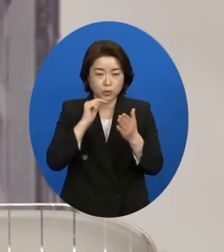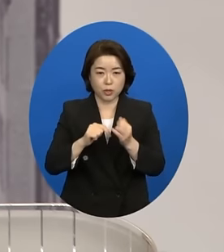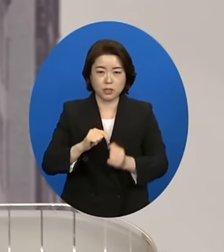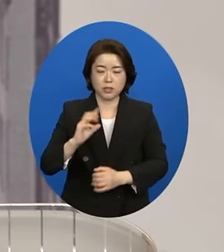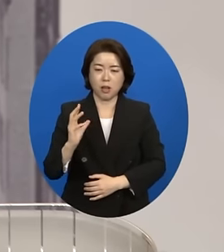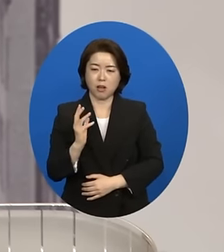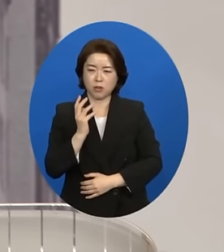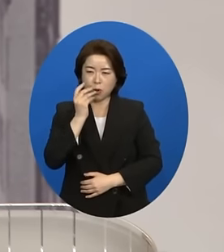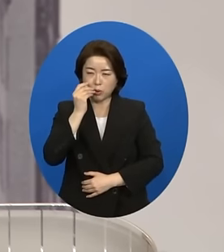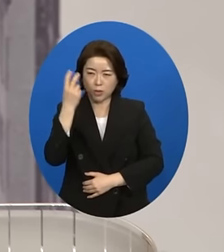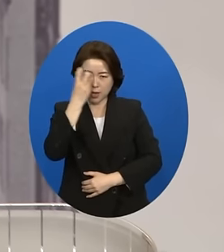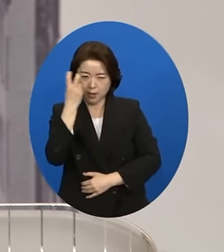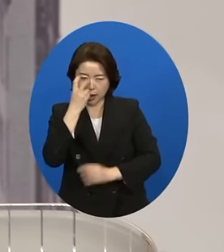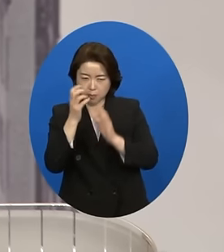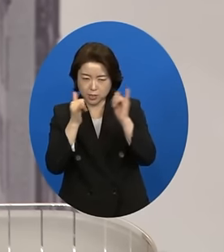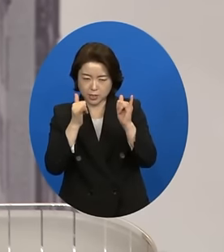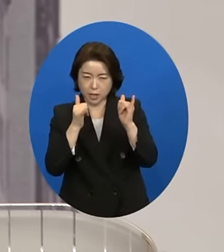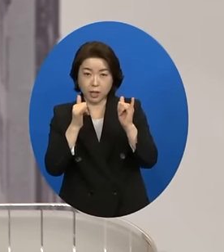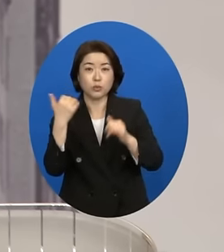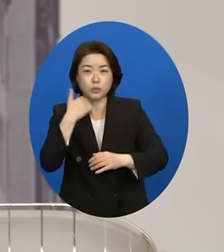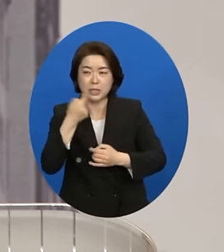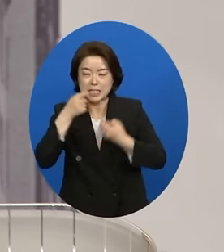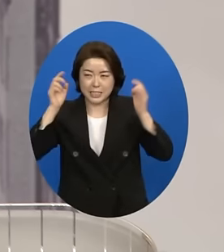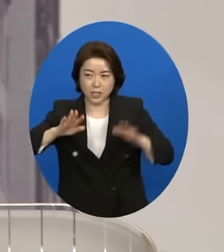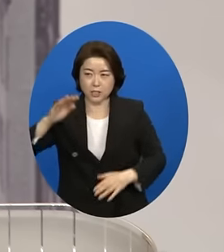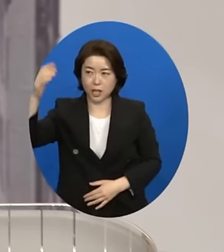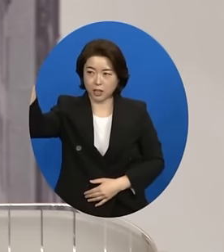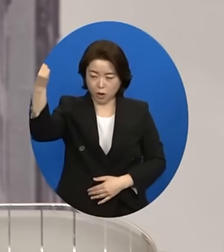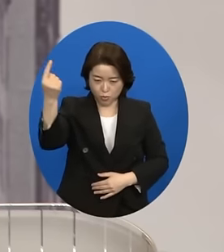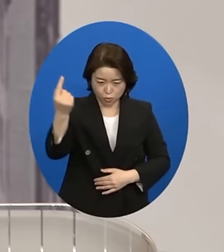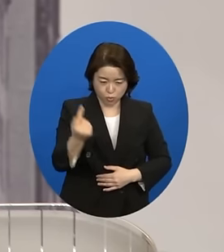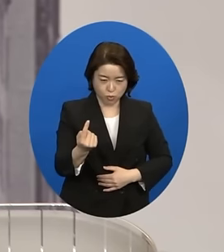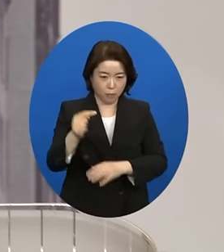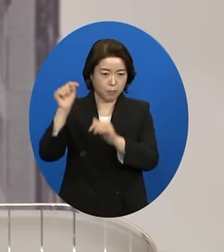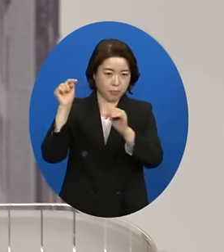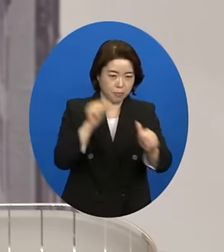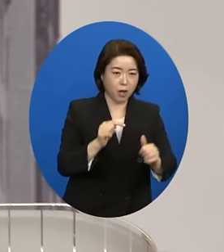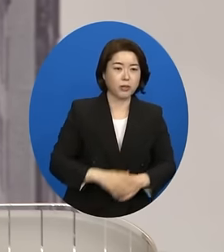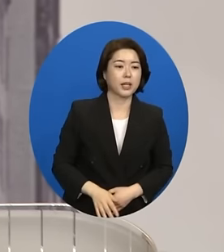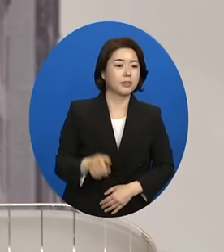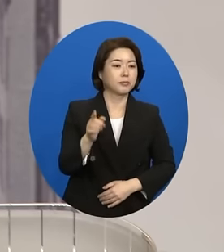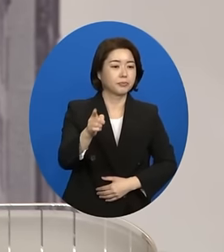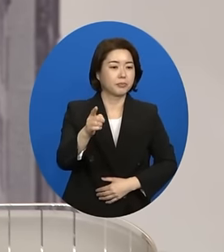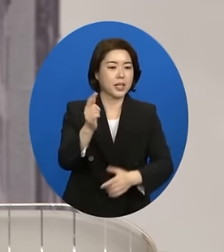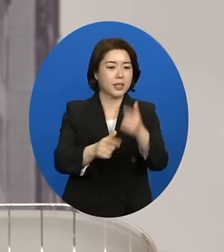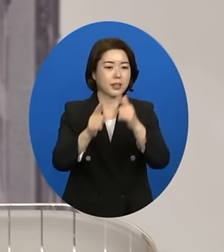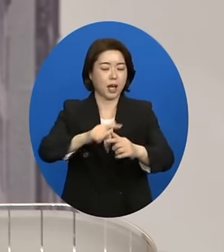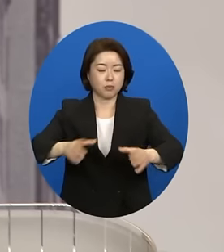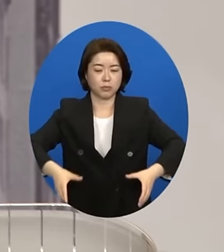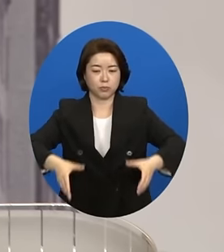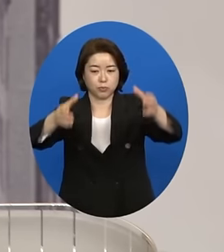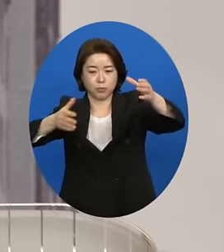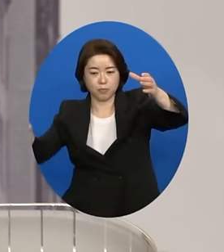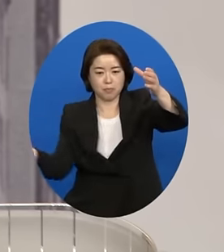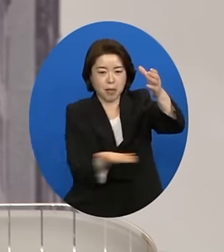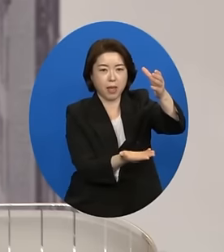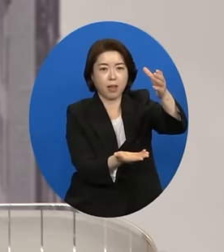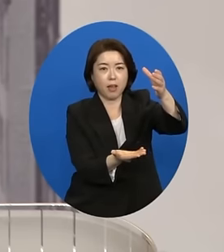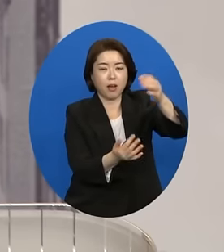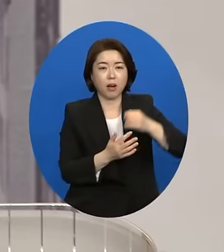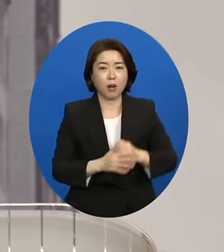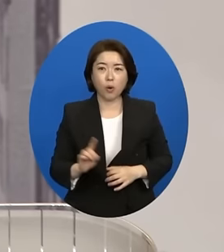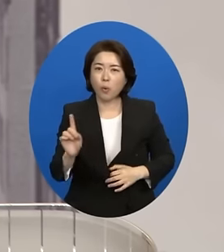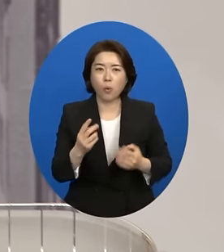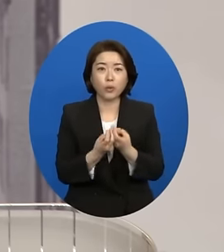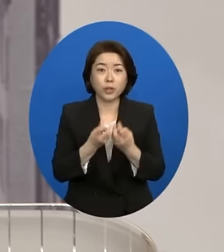아마 천사겠죠. 내려오더니 이런 명령이 떨어집니다. 이 나무를 베어버려라. 이 나무를 어떻게 벨